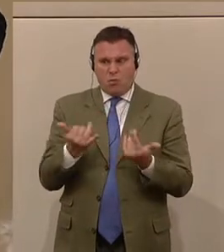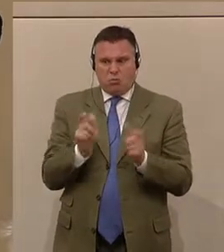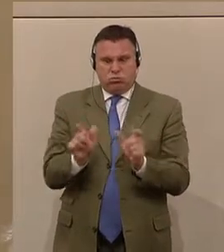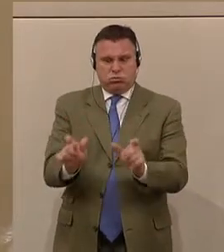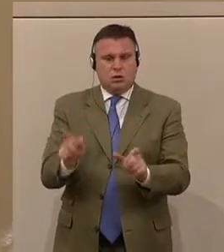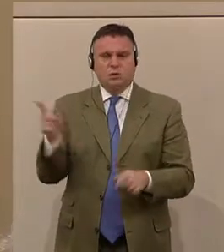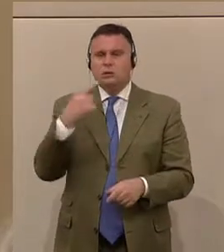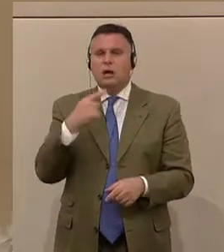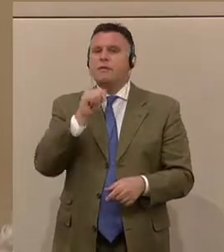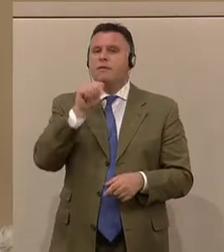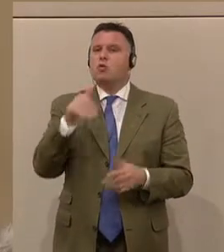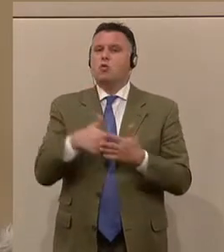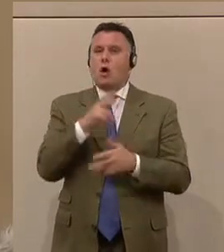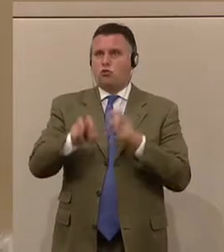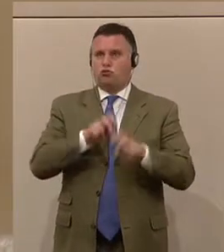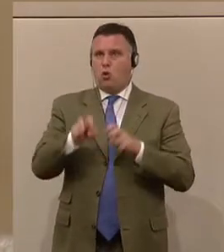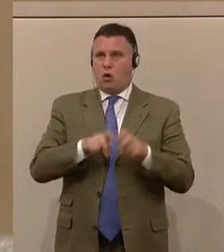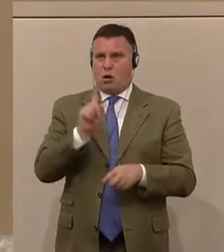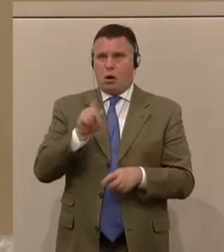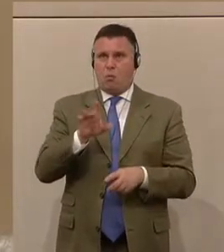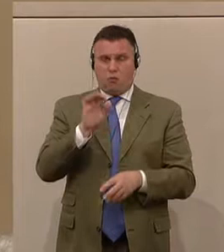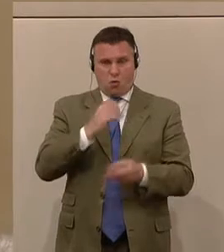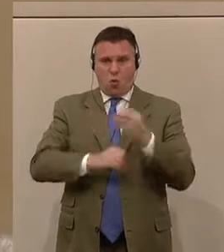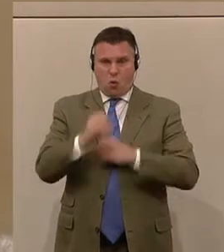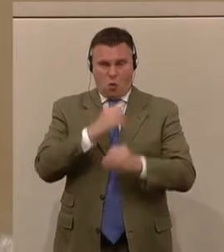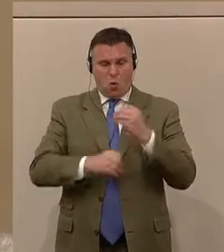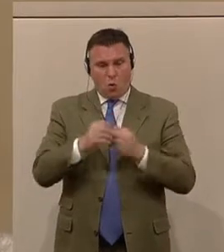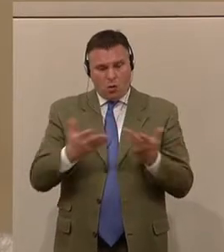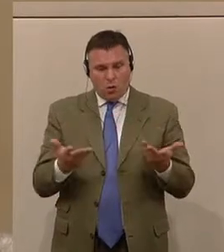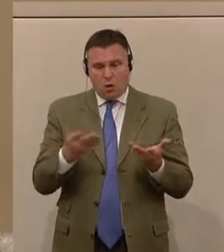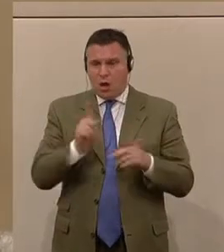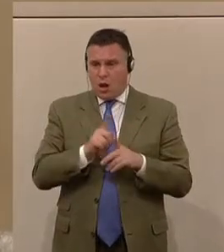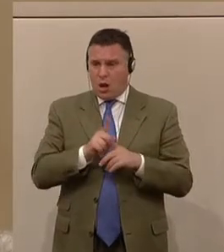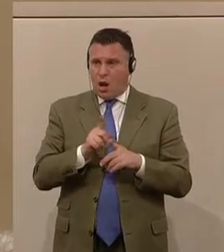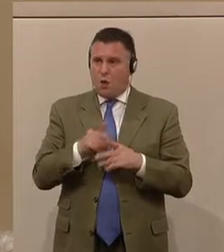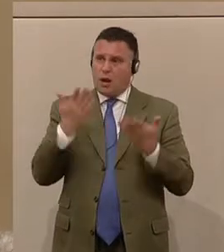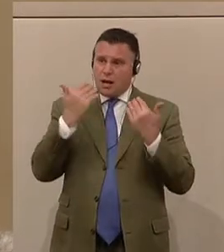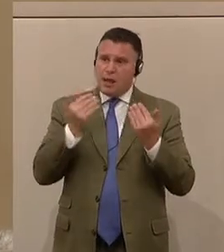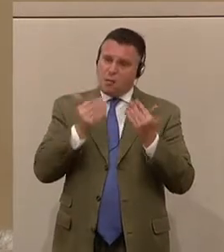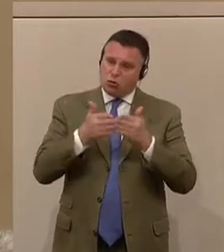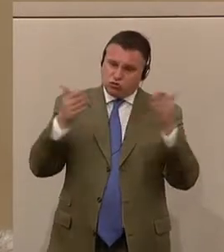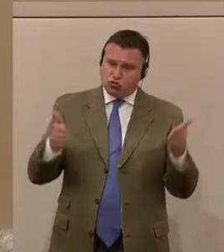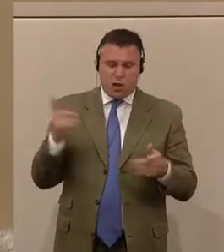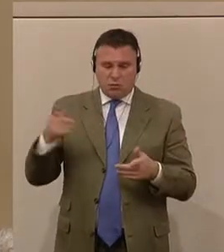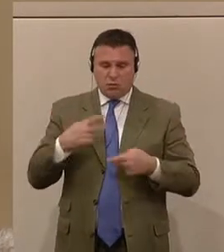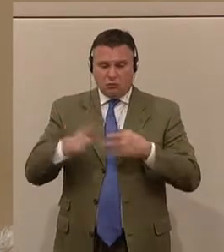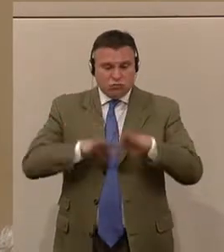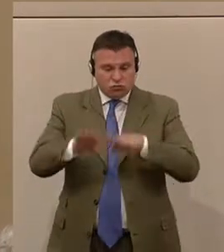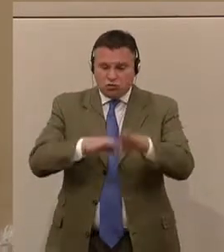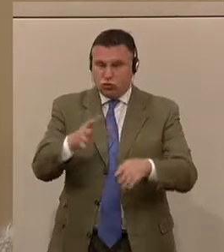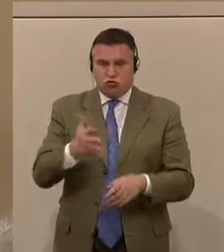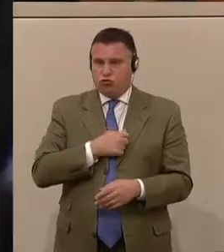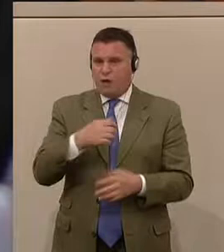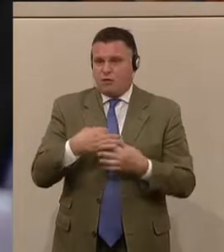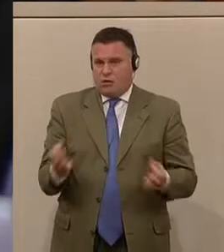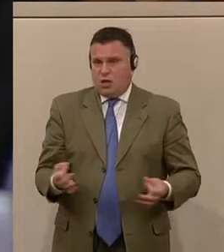keine neuen Steuern, dann wären Sie in der Frage der Ökologisierung und in der Frage der Bekämpfung der Klimaschäden nicht weiterkommen. Und natürlich